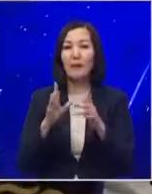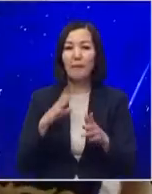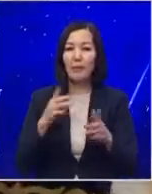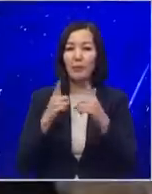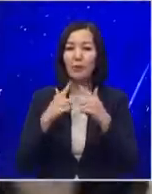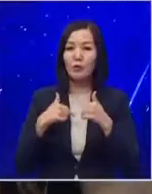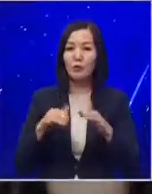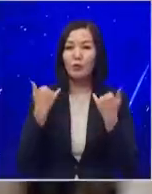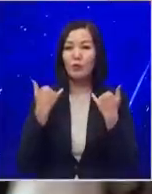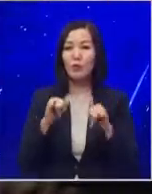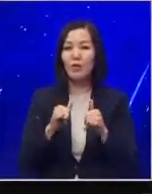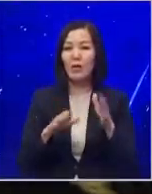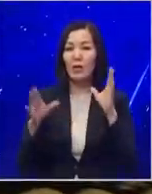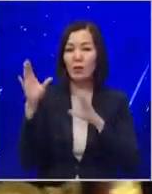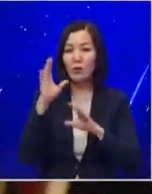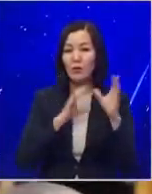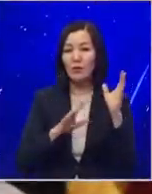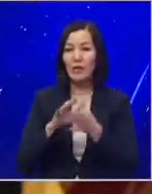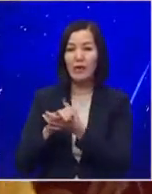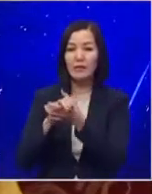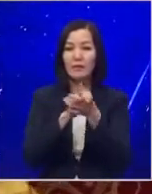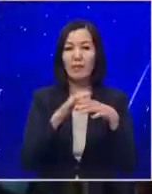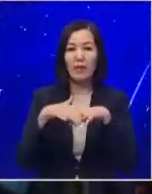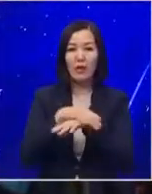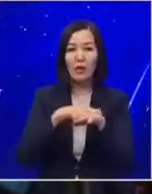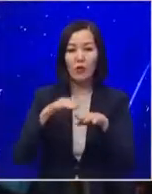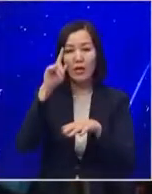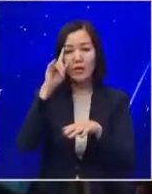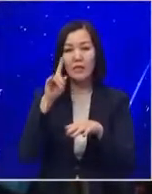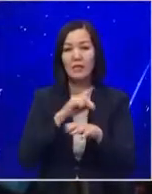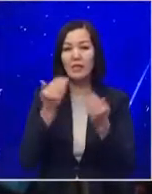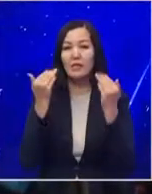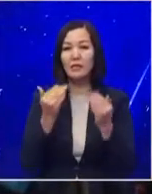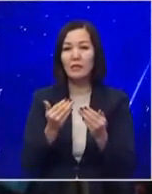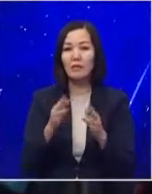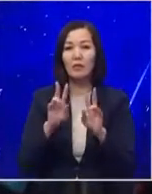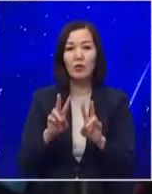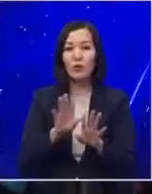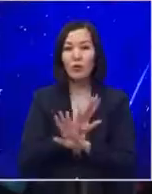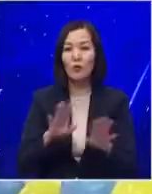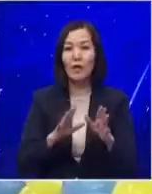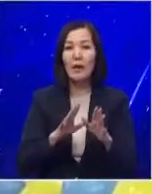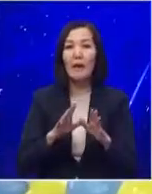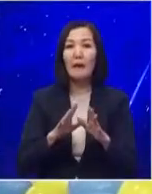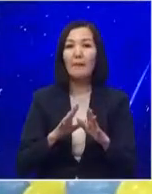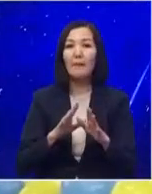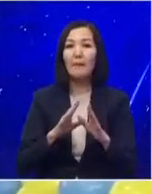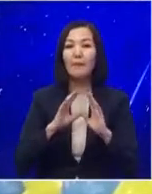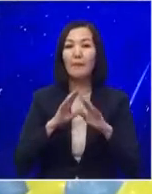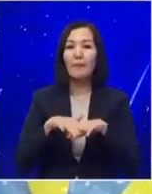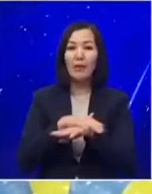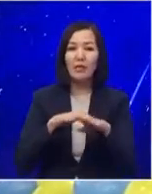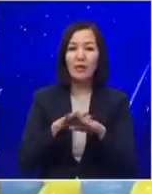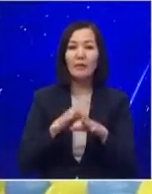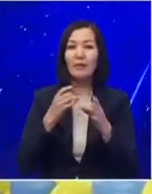общественный институт ассамблеи народа казахстана сегодня ассамблея это не только масштабные народные праздники но и реализация